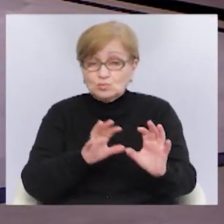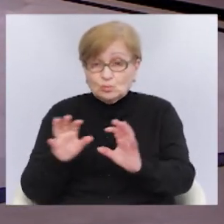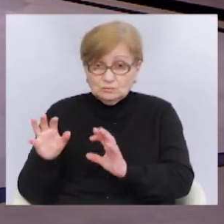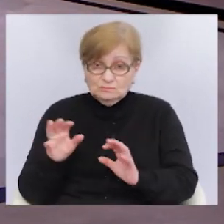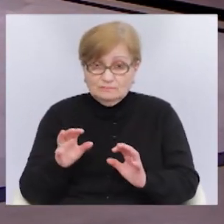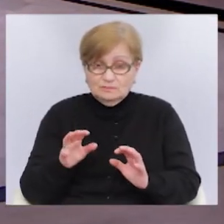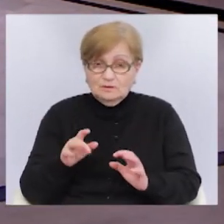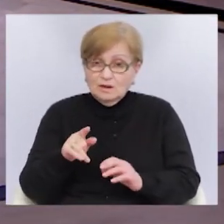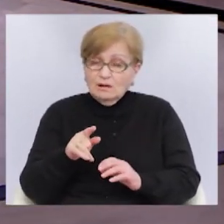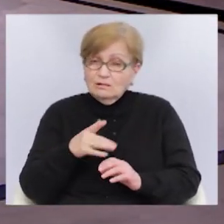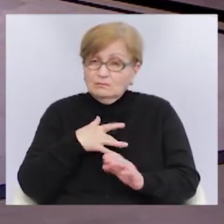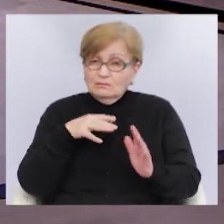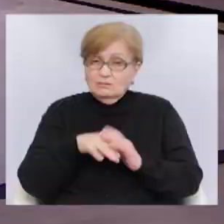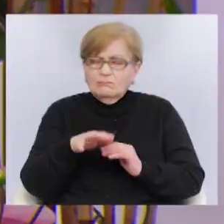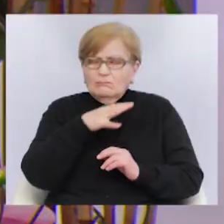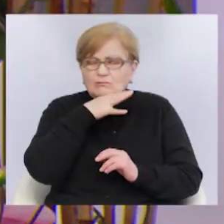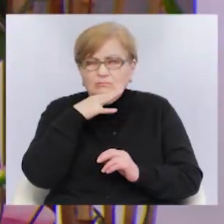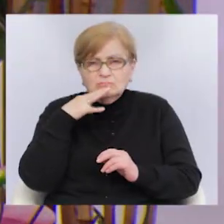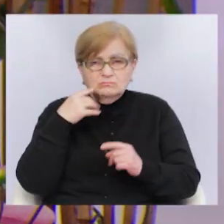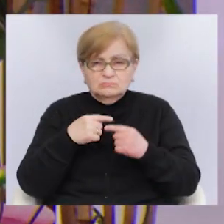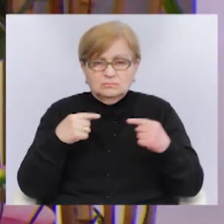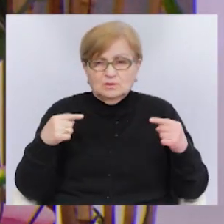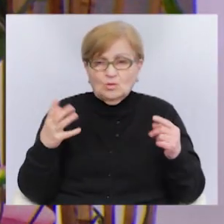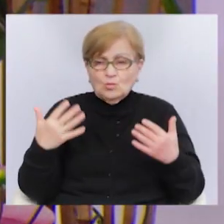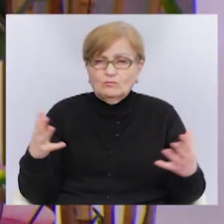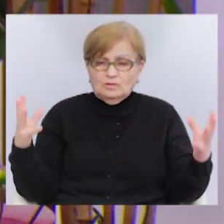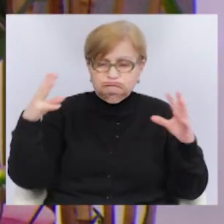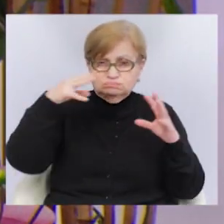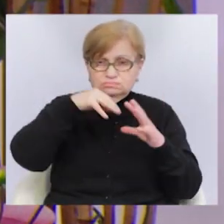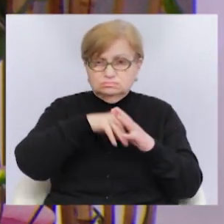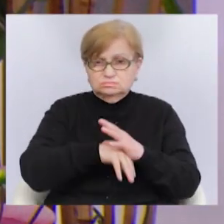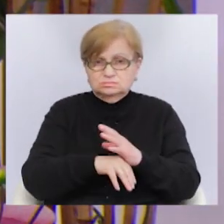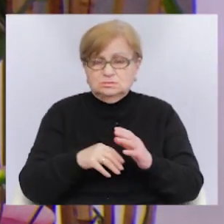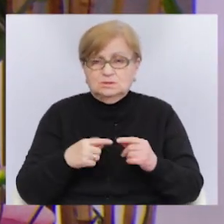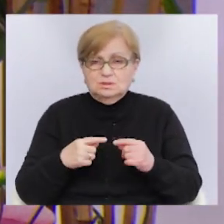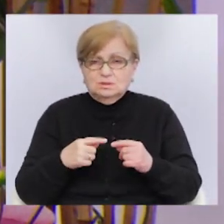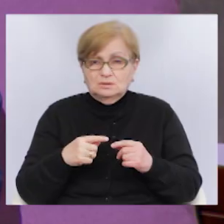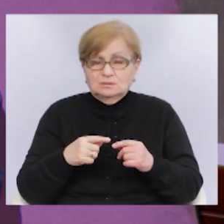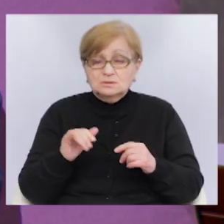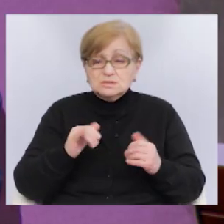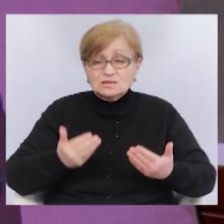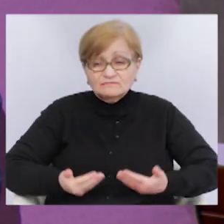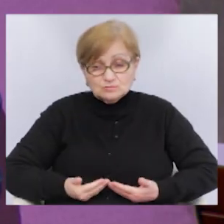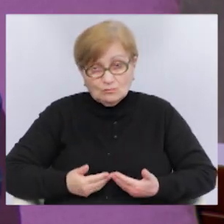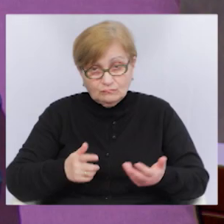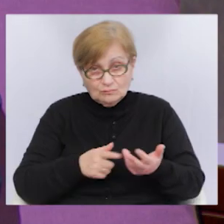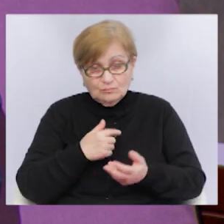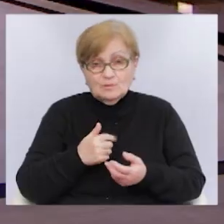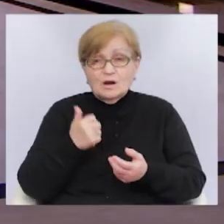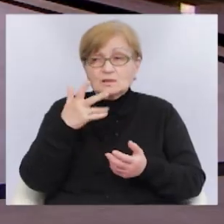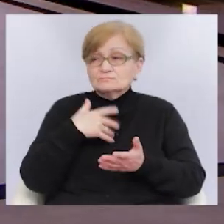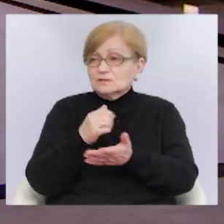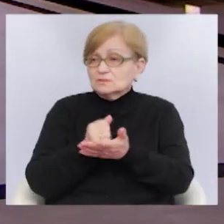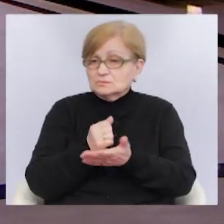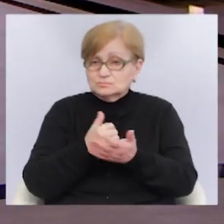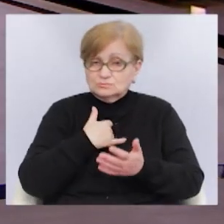უნდა, გულისხმობს, რომ უამრავი ფაქტორი შემოდის ამ ყველაფერში, ხო, რომ თქვათ, სად ცხოვრობთ, რამდენი რესურსი